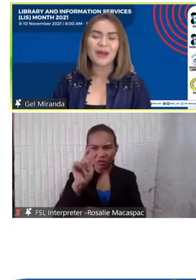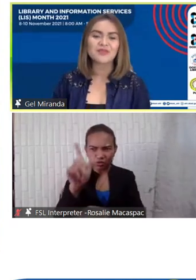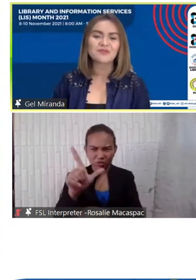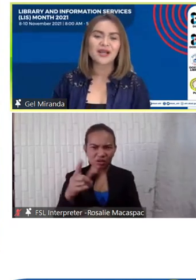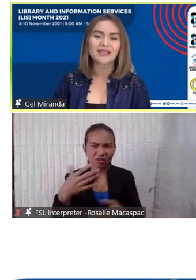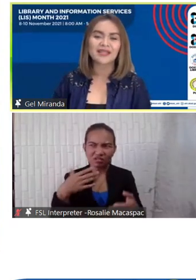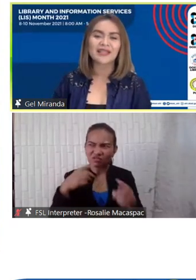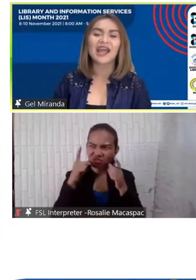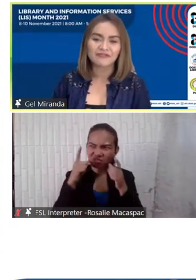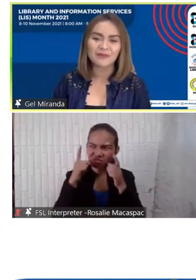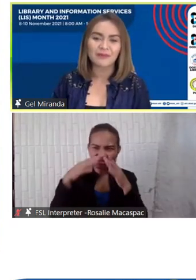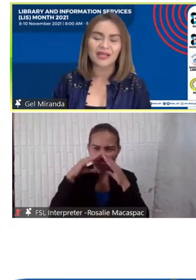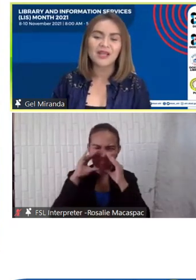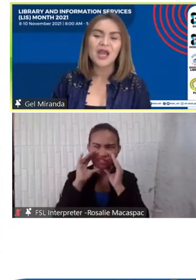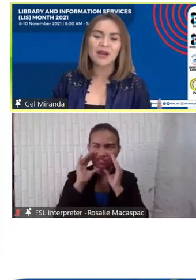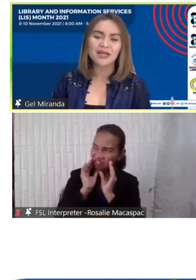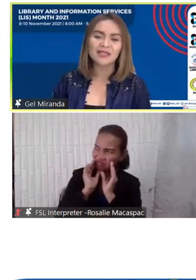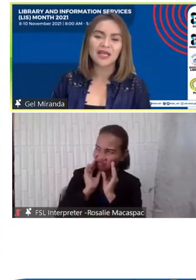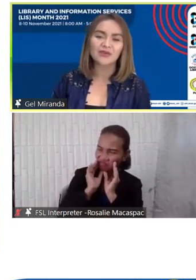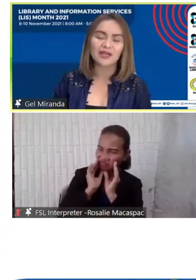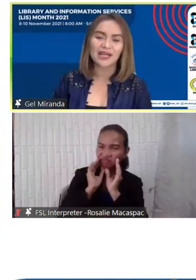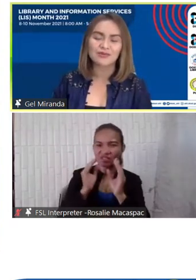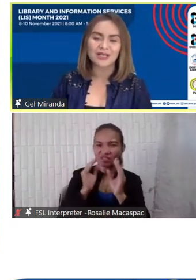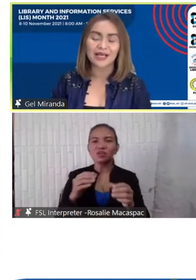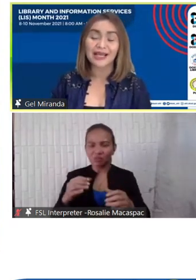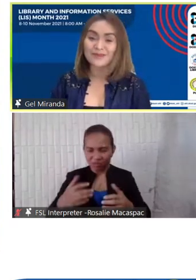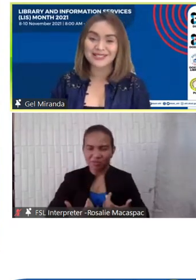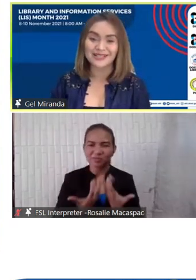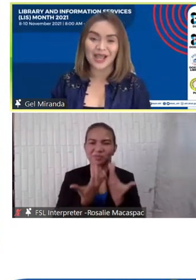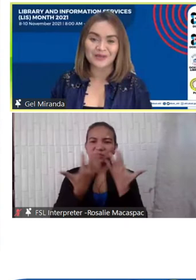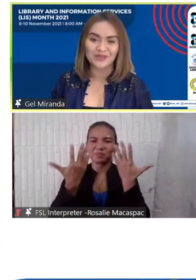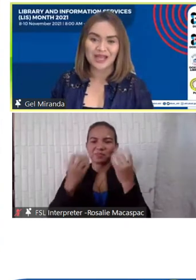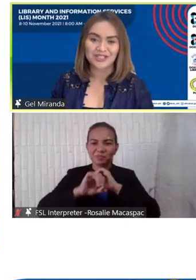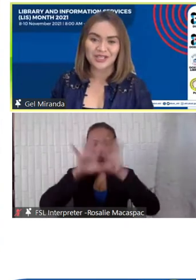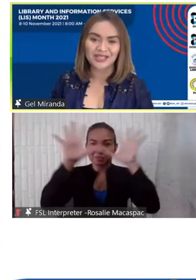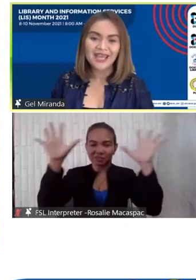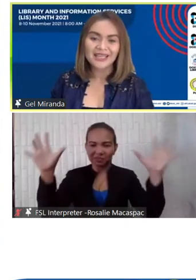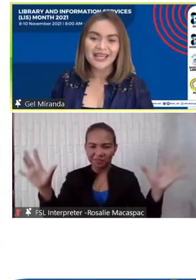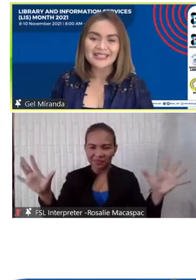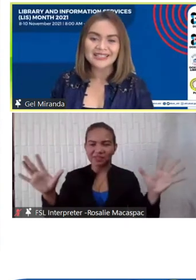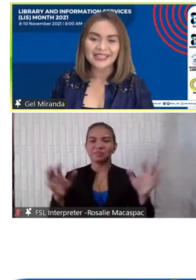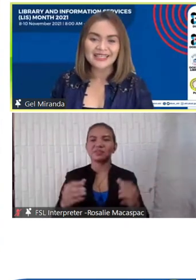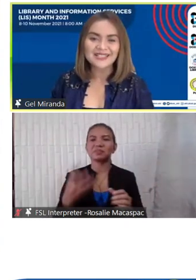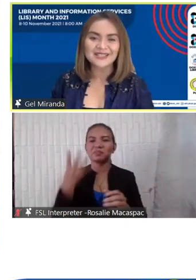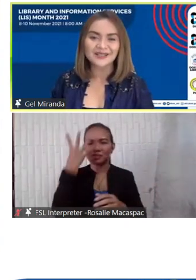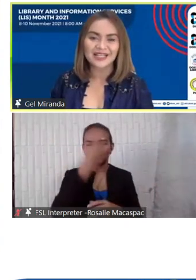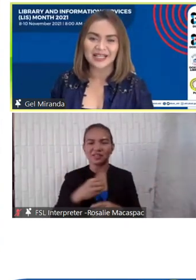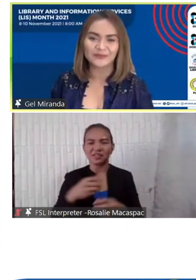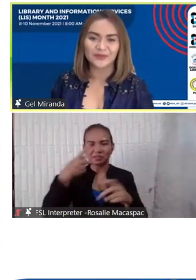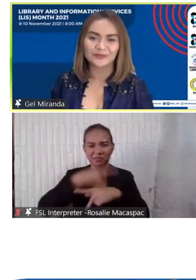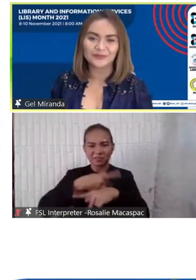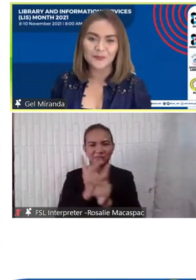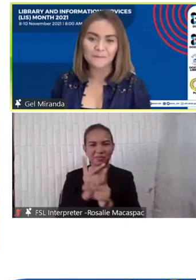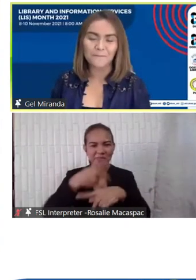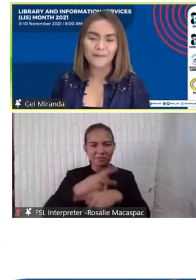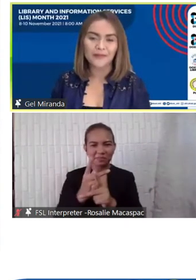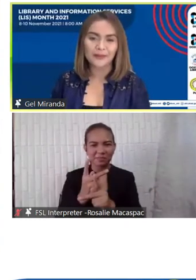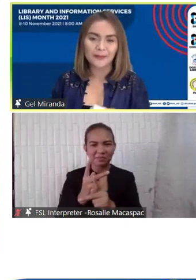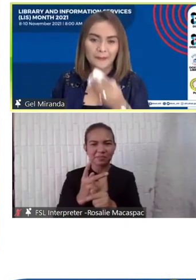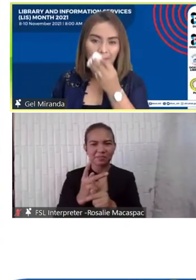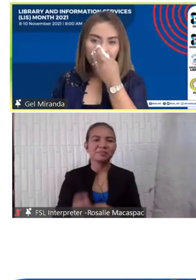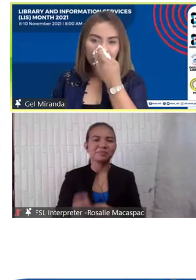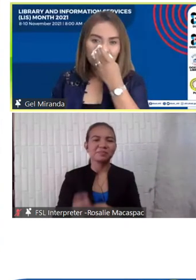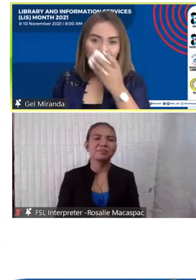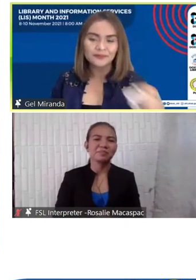Para mas maganda na lively pa rin, maganda yung kalalabasan ng ating production. Next is, next slide po.